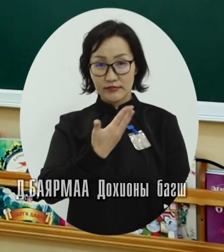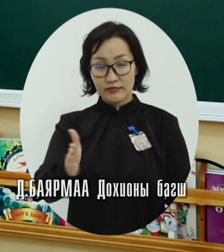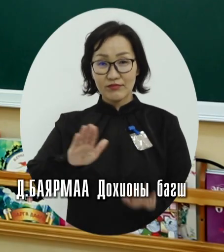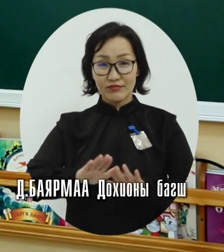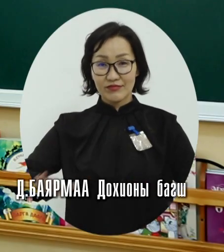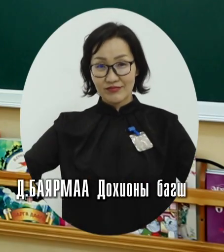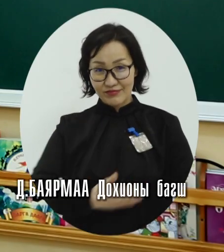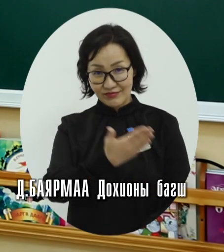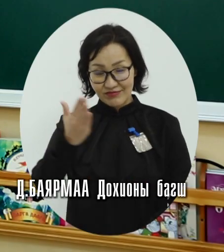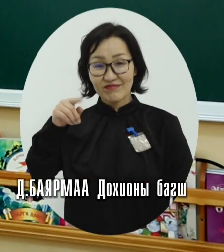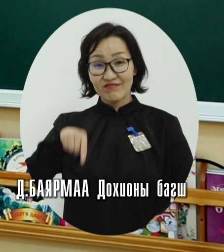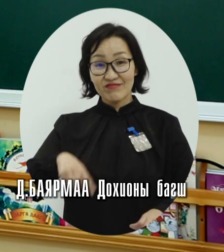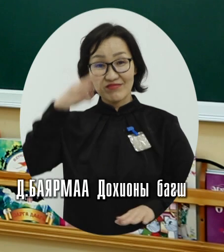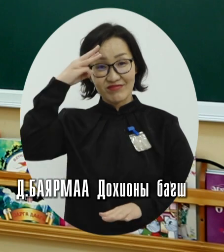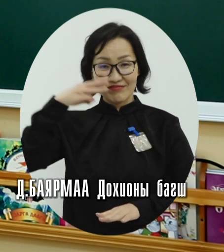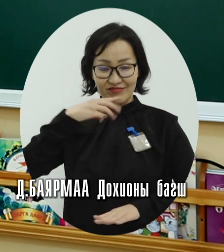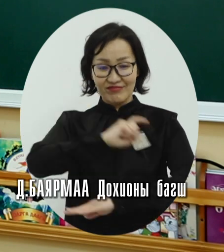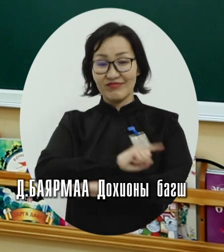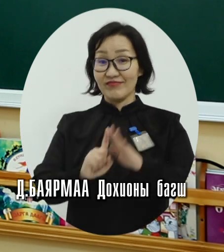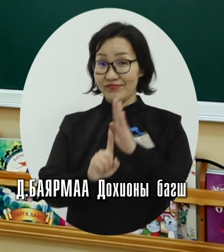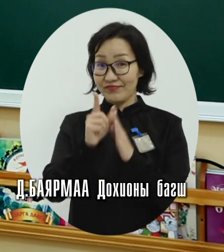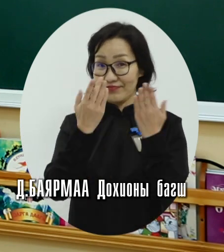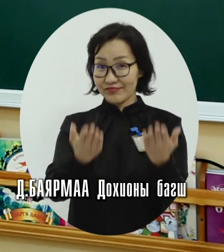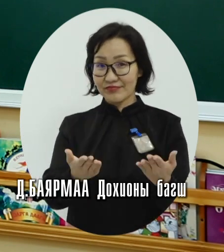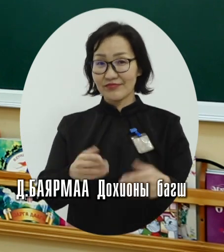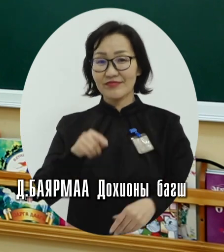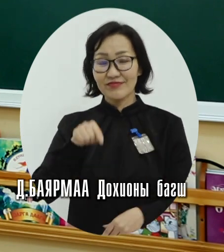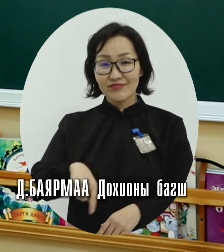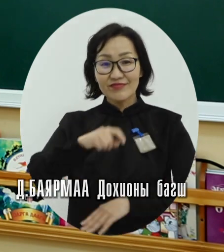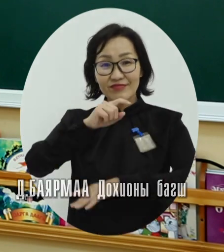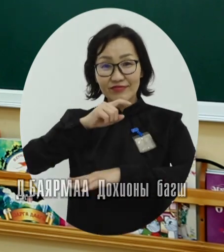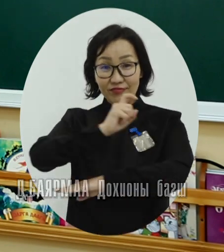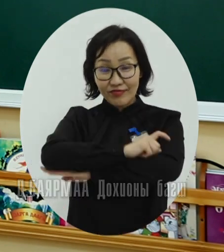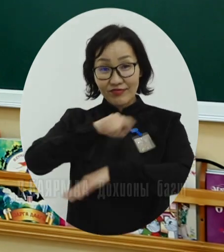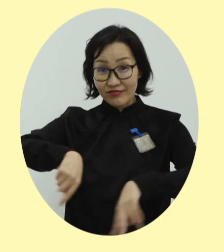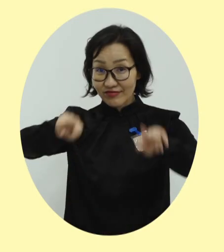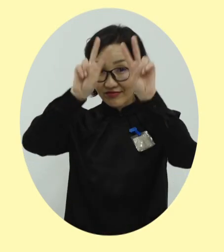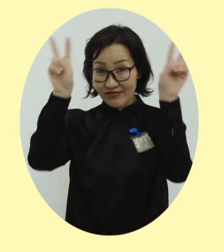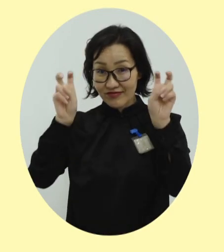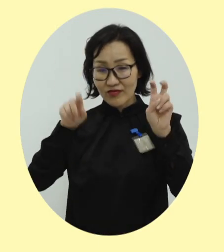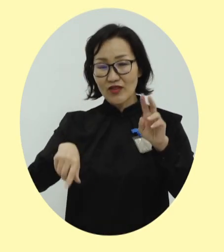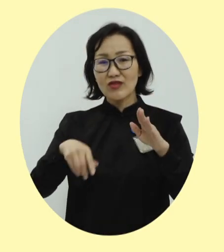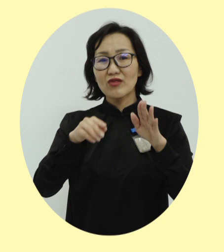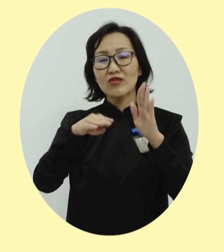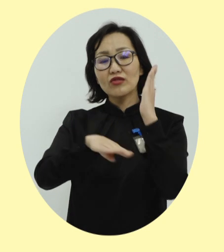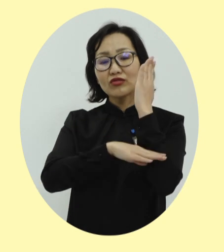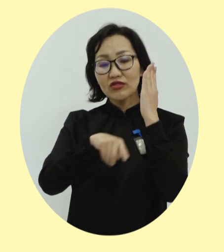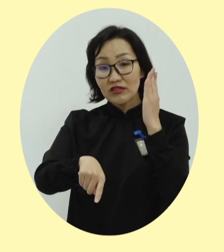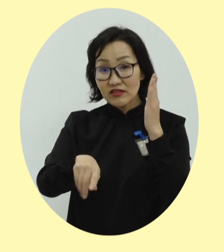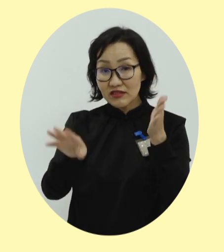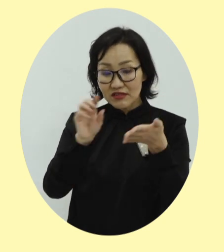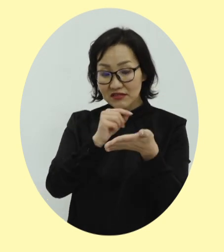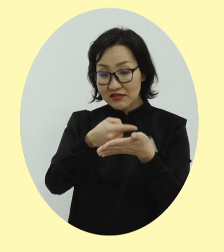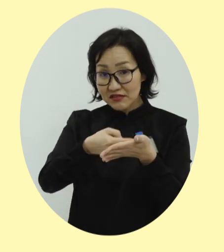Сайн байцгаана уу хүүхдүүд ээ. Ээлжид Монгол хэлний хичээл эхэлж байна. Өнөөдрийн хичээлийн сэдэв маань өдрийн тэмдэглэл